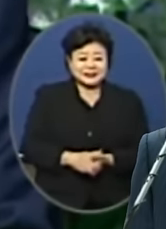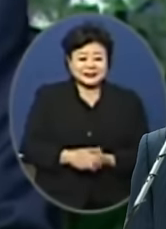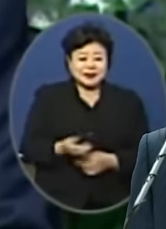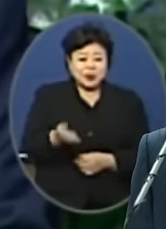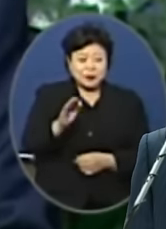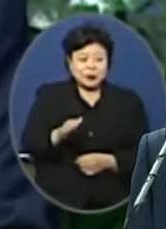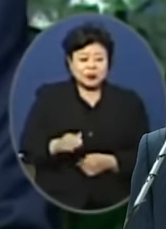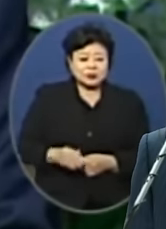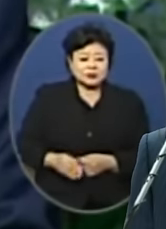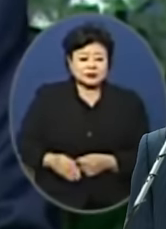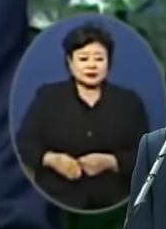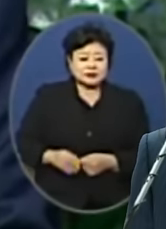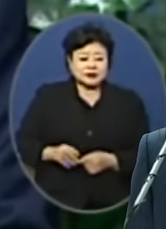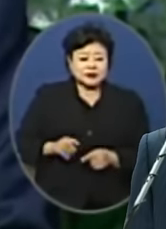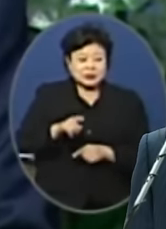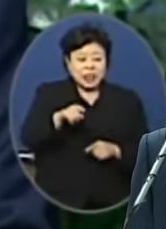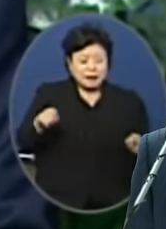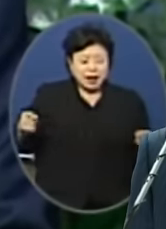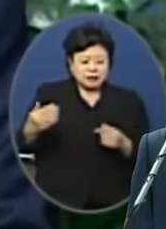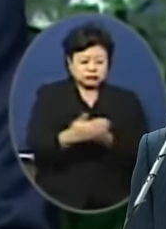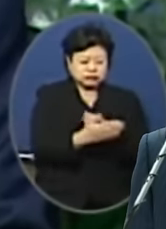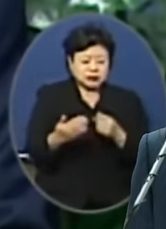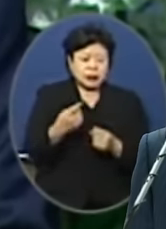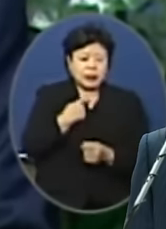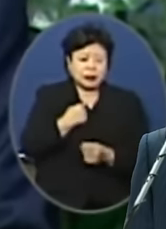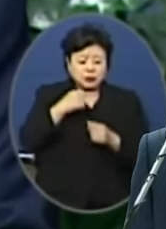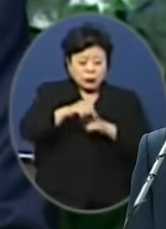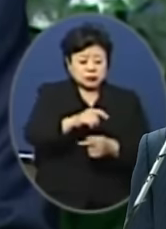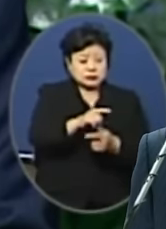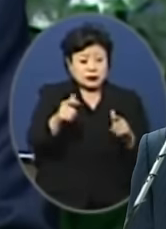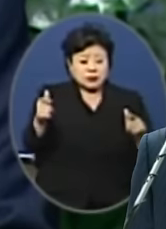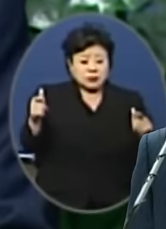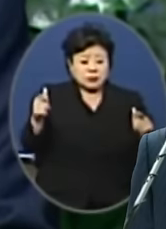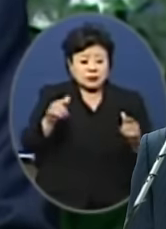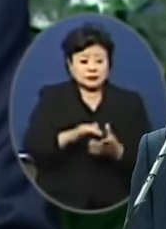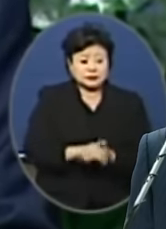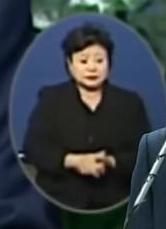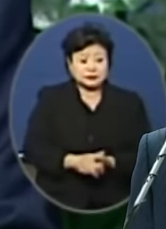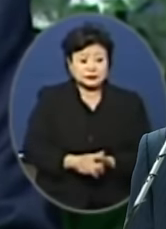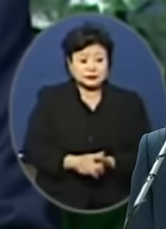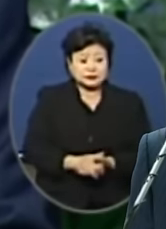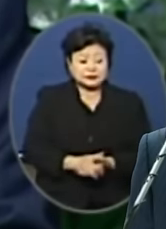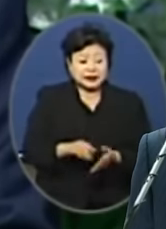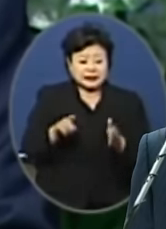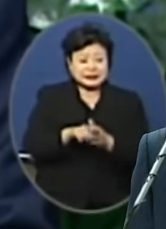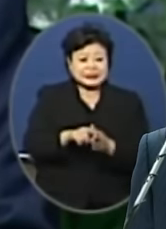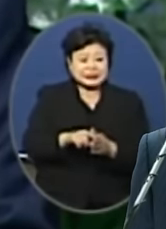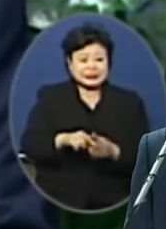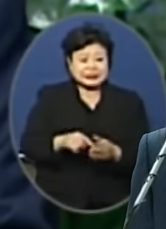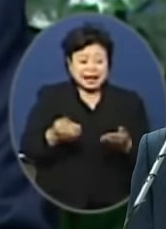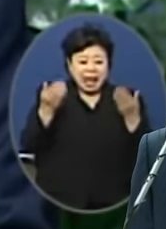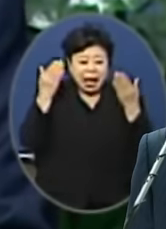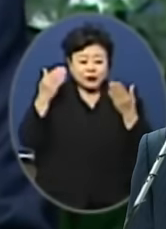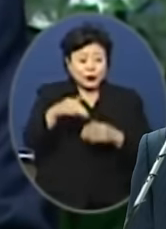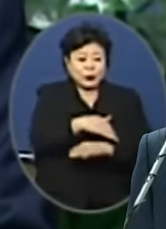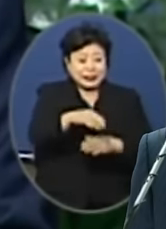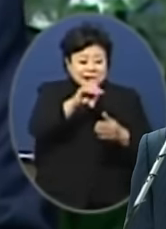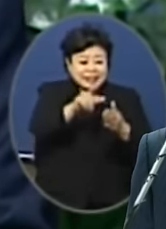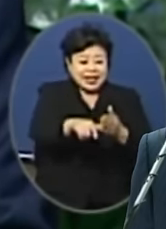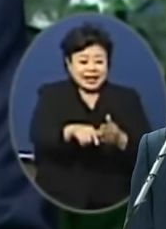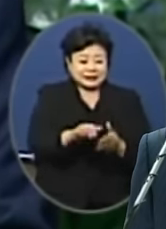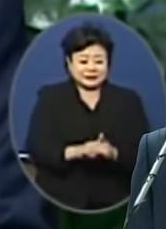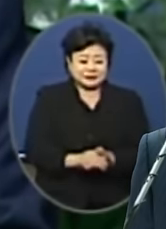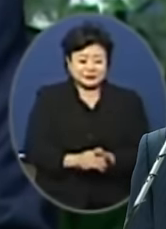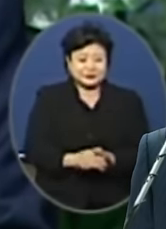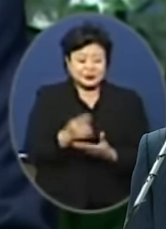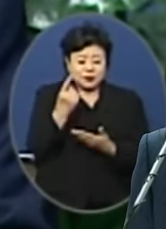그러면 사방으로 우겨싸도 쌓이지 않습니다. 제가 신학교 다닐 때 우리 신학교에